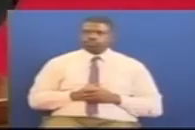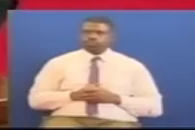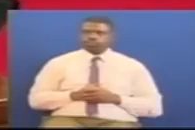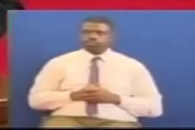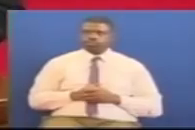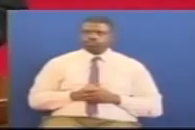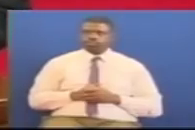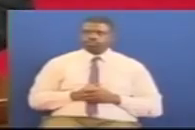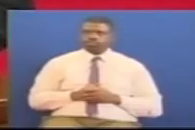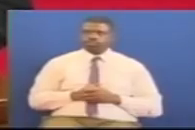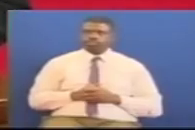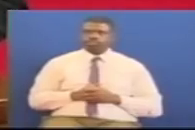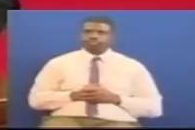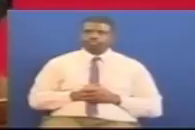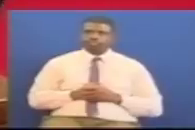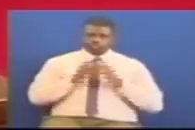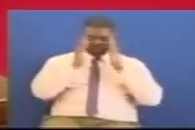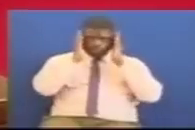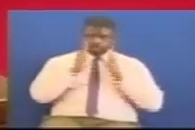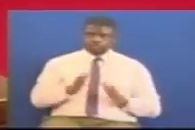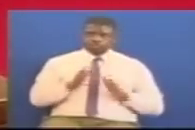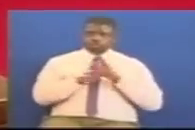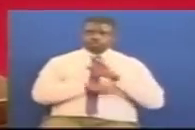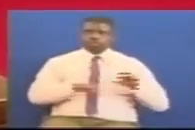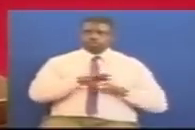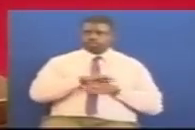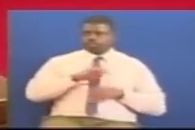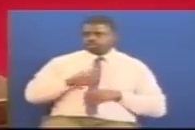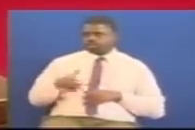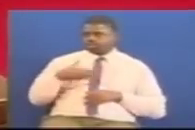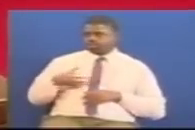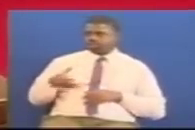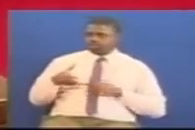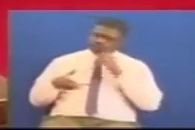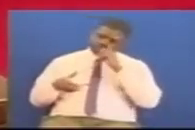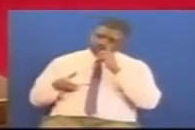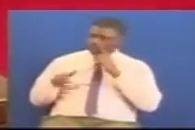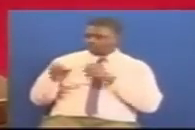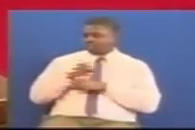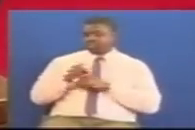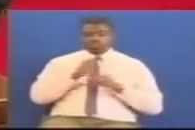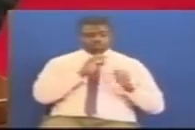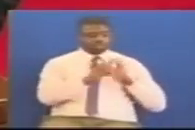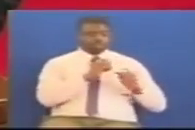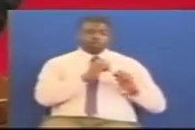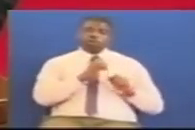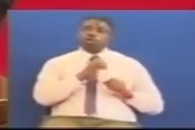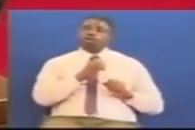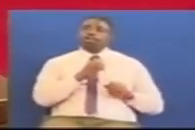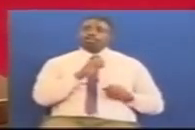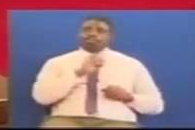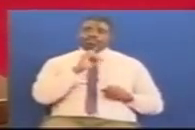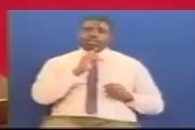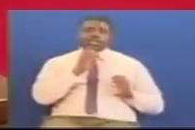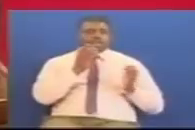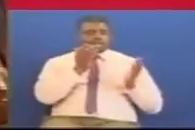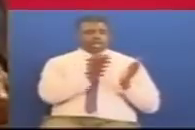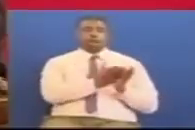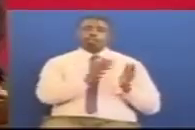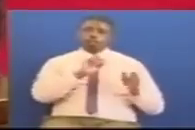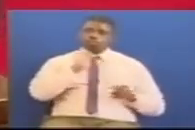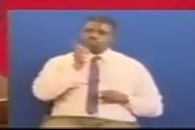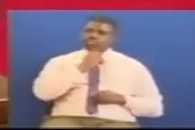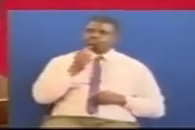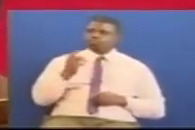Mheshimiwa Mwenyekiti, kwa niaba ya Waziri wa Ujenzi, Uchukuzi na Mawasiliano, naomba kujibu swali la Mheshimiwa 30 mbunge wa Rombo kama ifuatavyo.